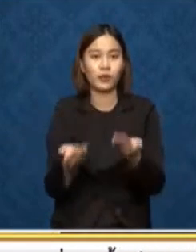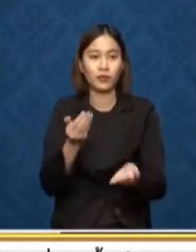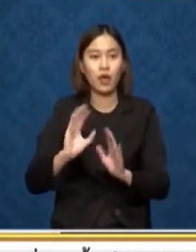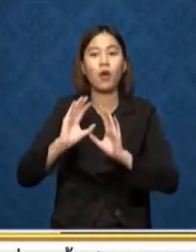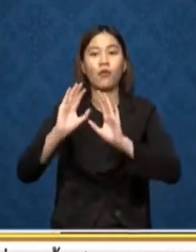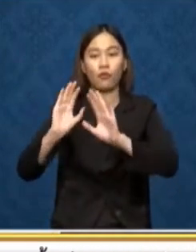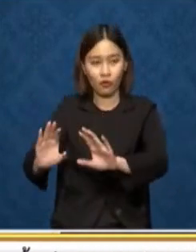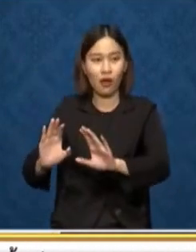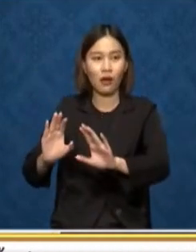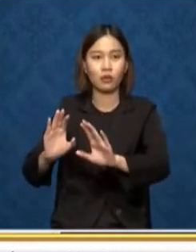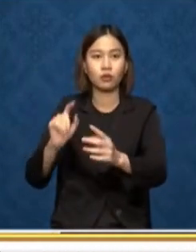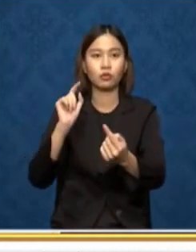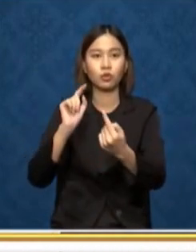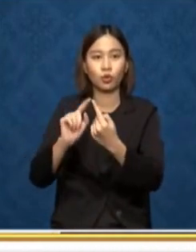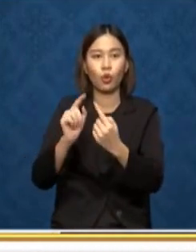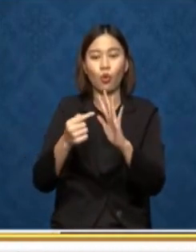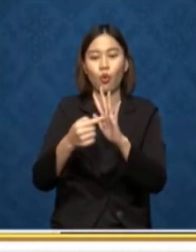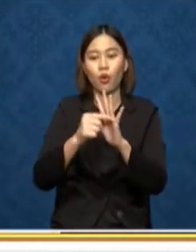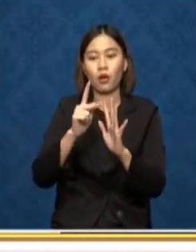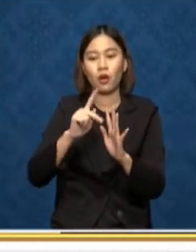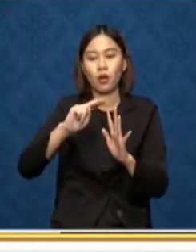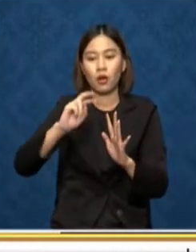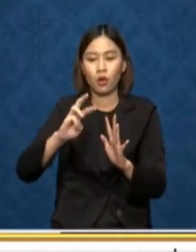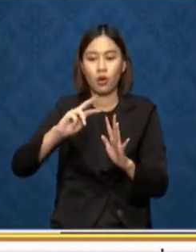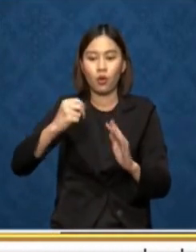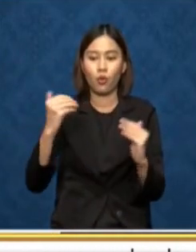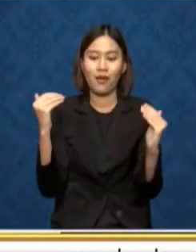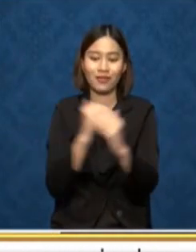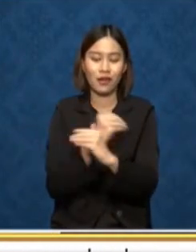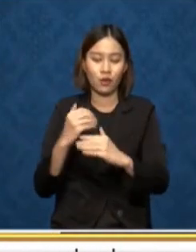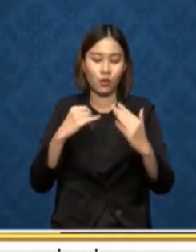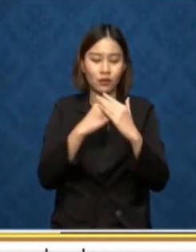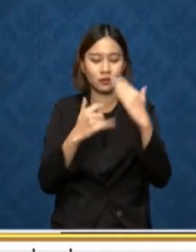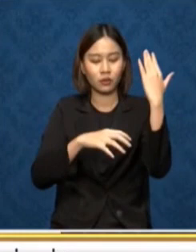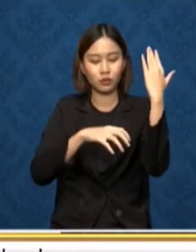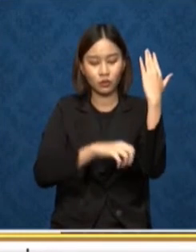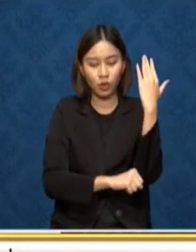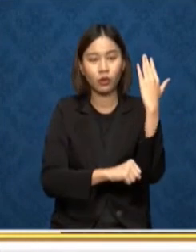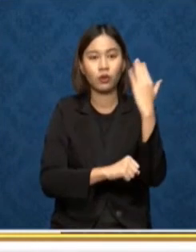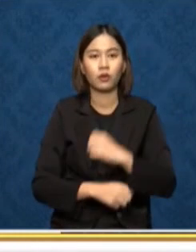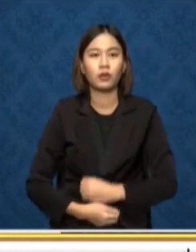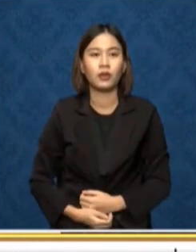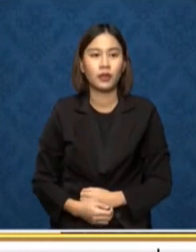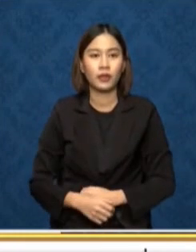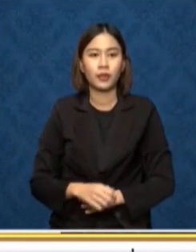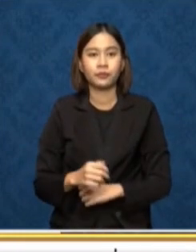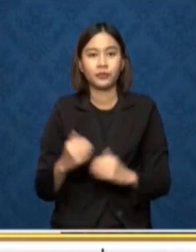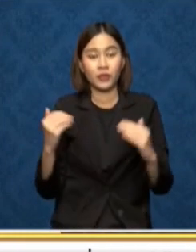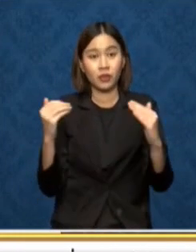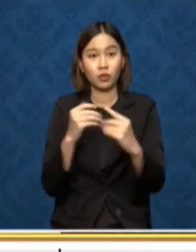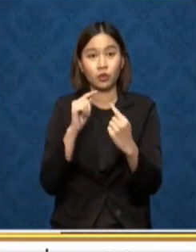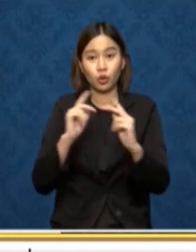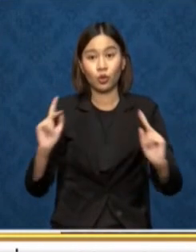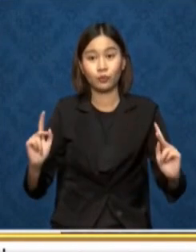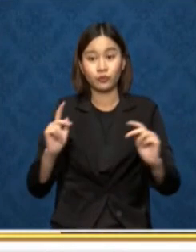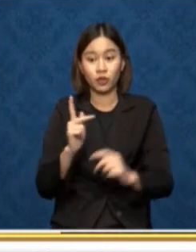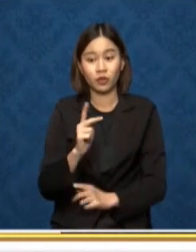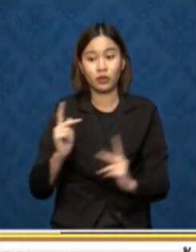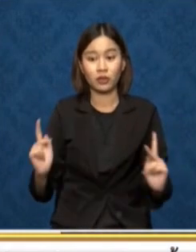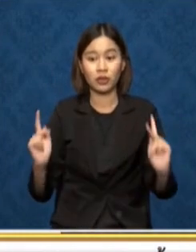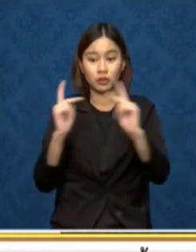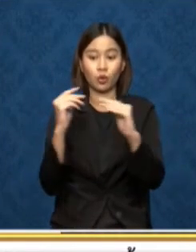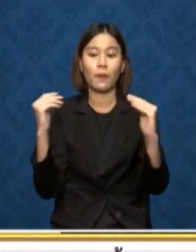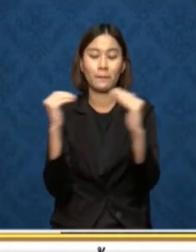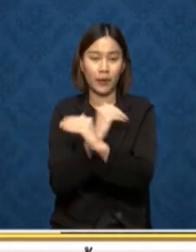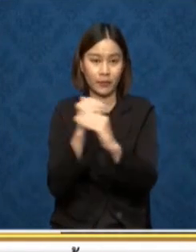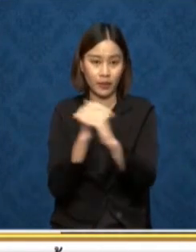ขอฝากเรองดักาวครั ประยังเขวงทางหวงที่ 1สงคลาสังกัดสำนกงานทางหวงที่ 18ขึ้ตรงต่อกมทางหลวงกระซว